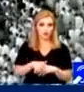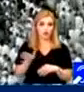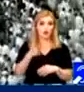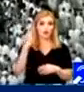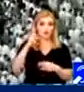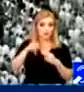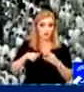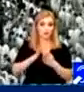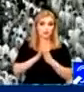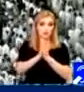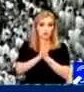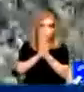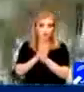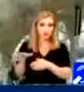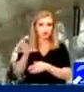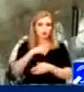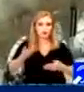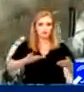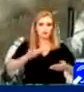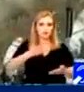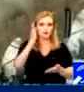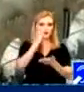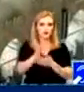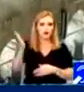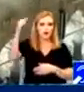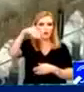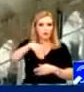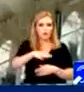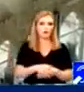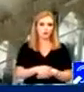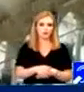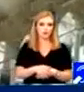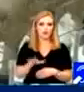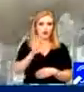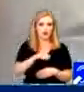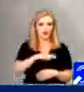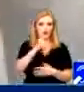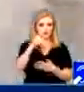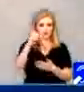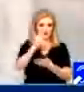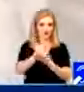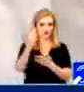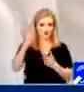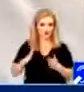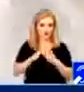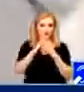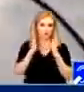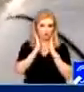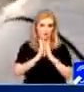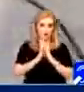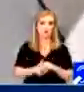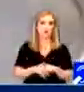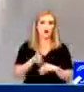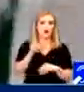rugăciuni, pelerinii se îndreaptă spre muntele Arafat, acolo unde profetul Mahomed a ținut ultima predică. Guvernul saudit a luat măsuri speciale